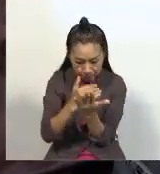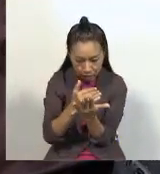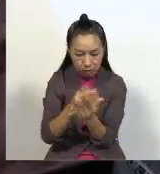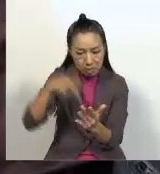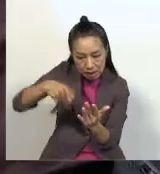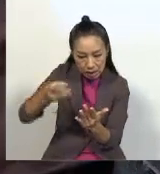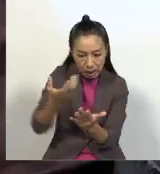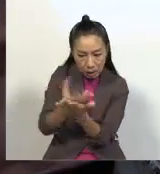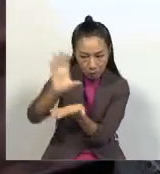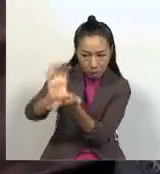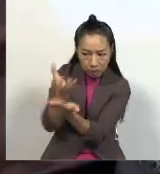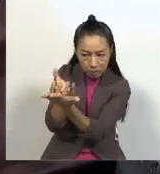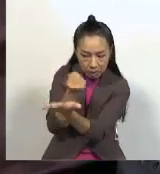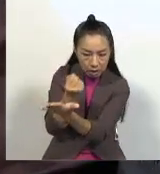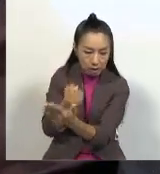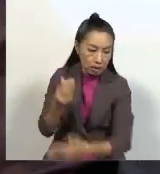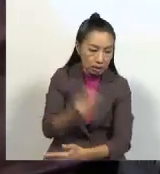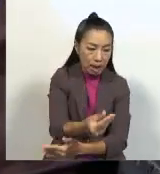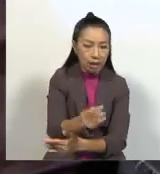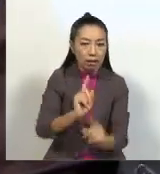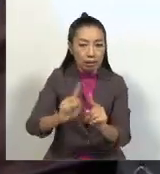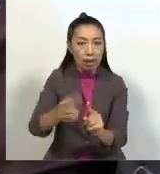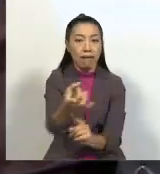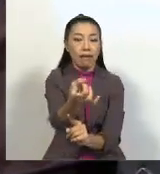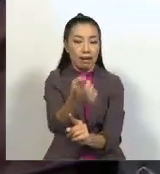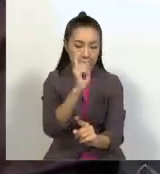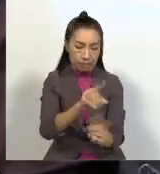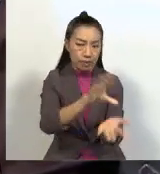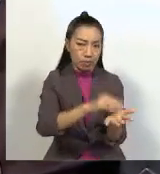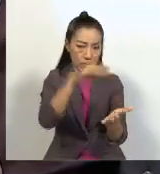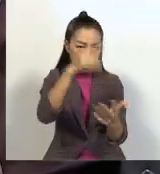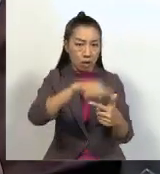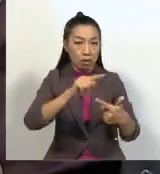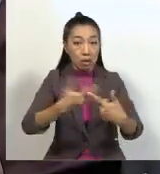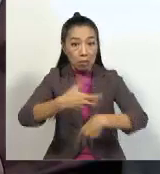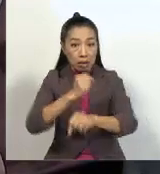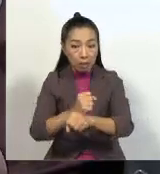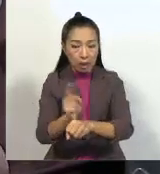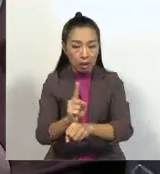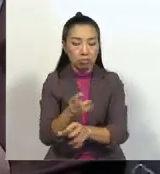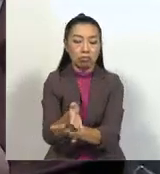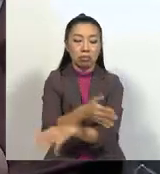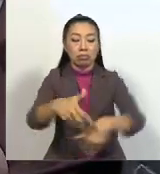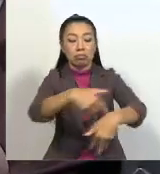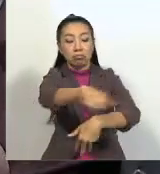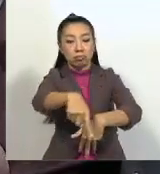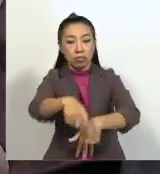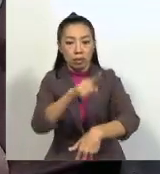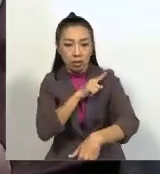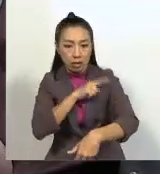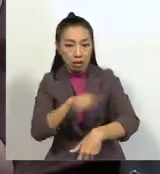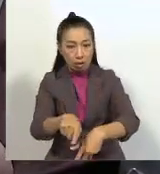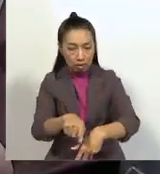พิเศษอะไรไม่อย่างไรนะครับอีกส่วนนึงก็คือในระดับปฏิบัติเนี่ยจะต้องเร่งสำรวจขึ้นมาถ้าเราทราบเ